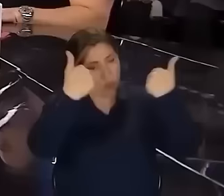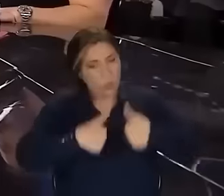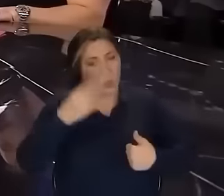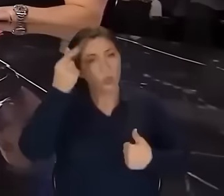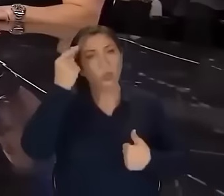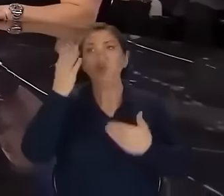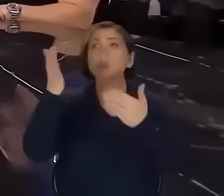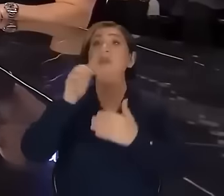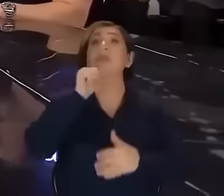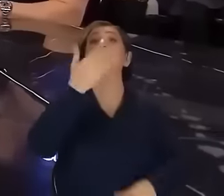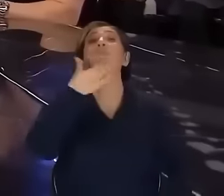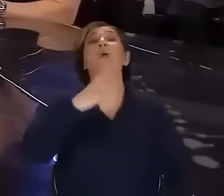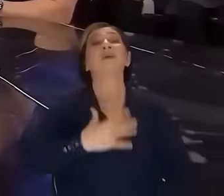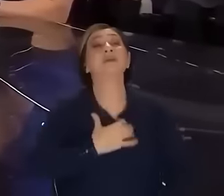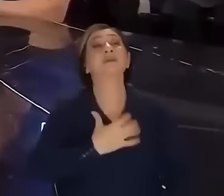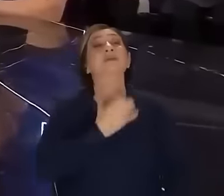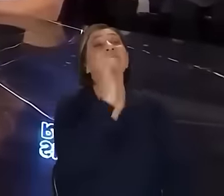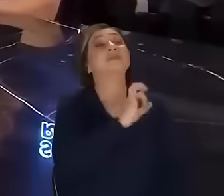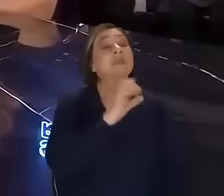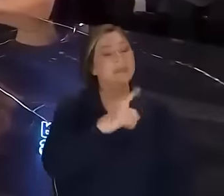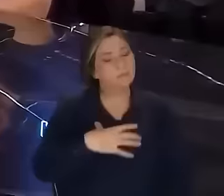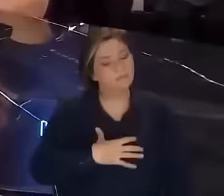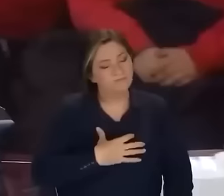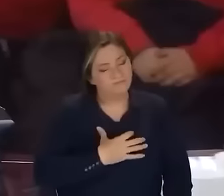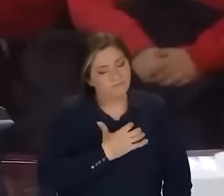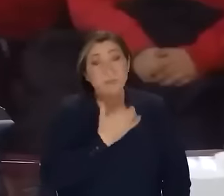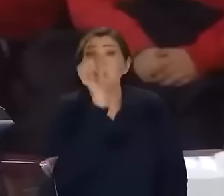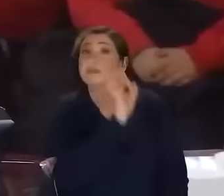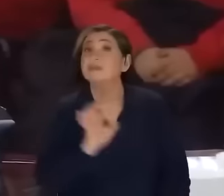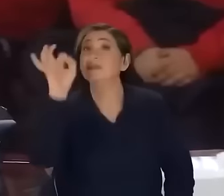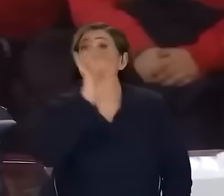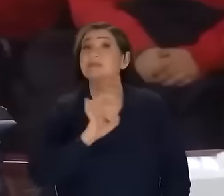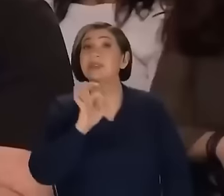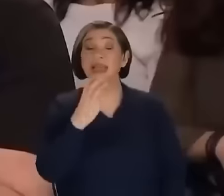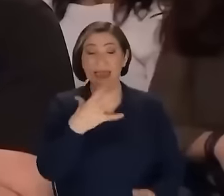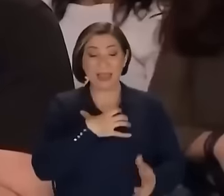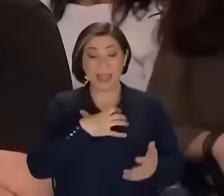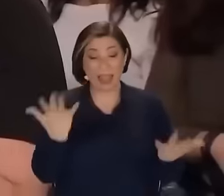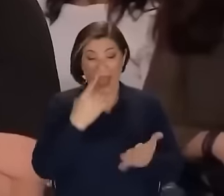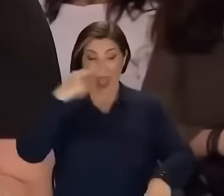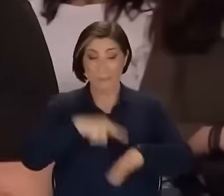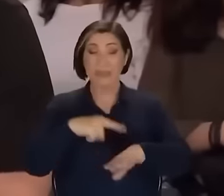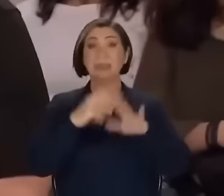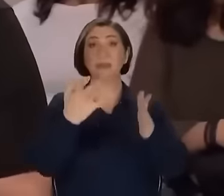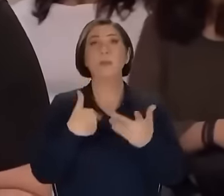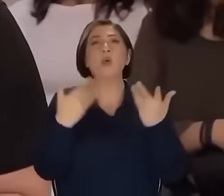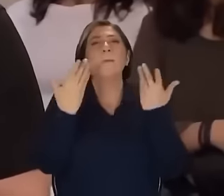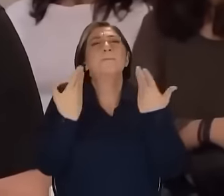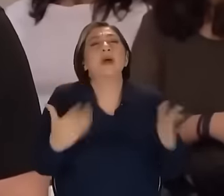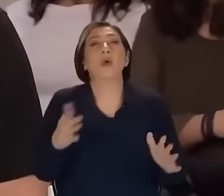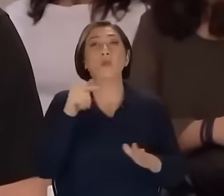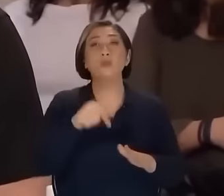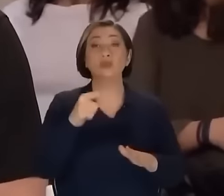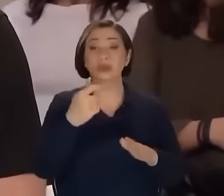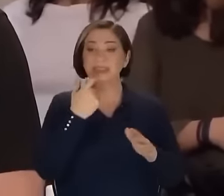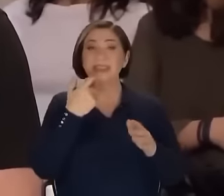versiyonumuz. Yani hiç mi kardeşim dertlenmiyorsun? Veyahut da mesela ne kadar kendinden eminsin? Mesela ben ona bayılıyorum. Bu